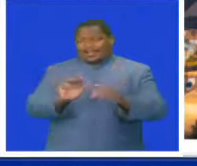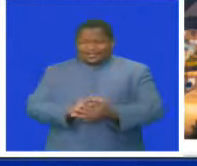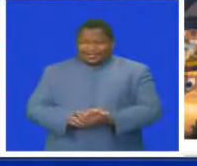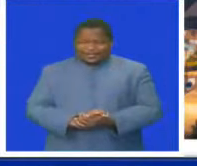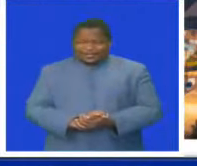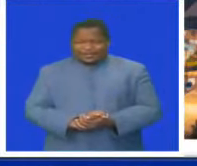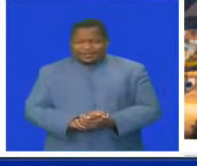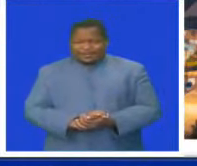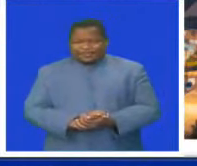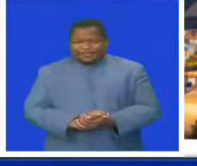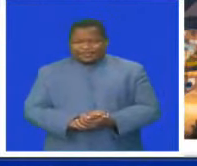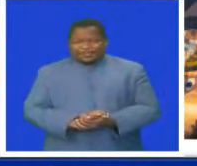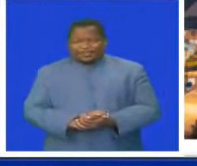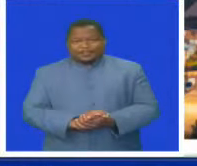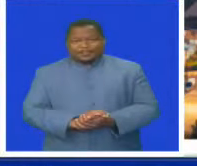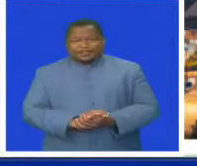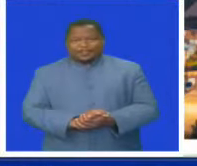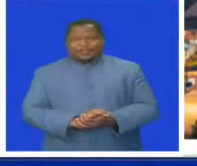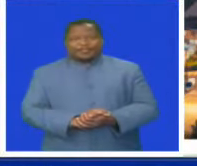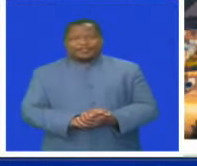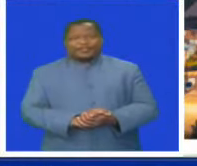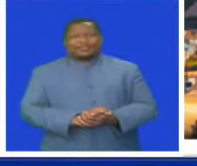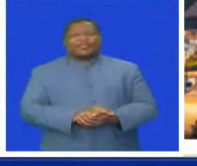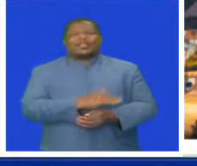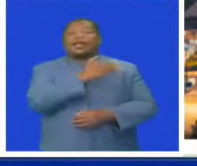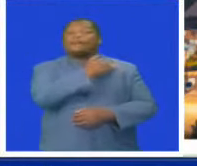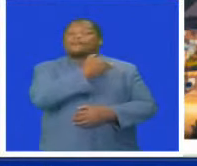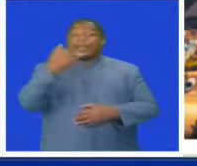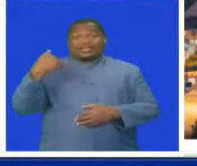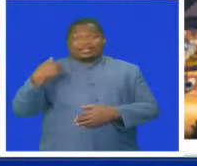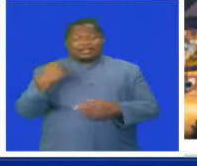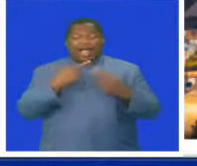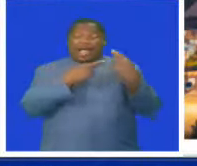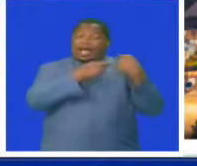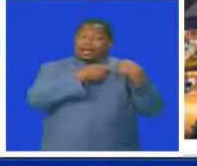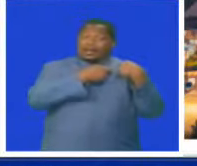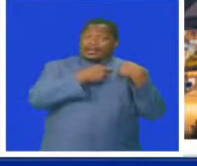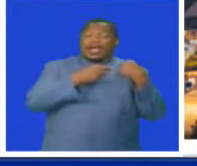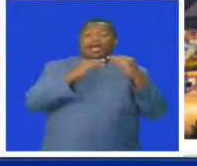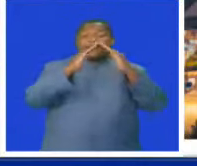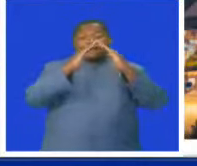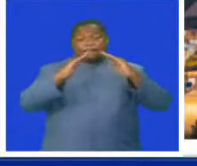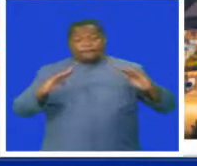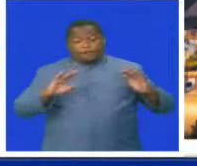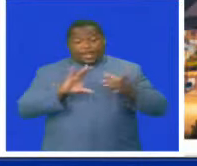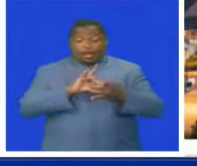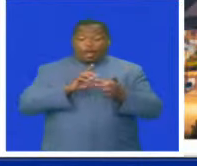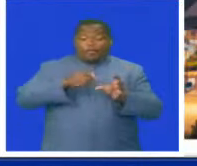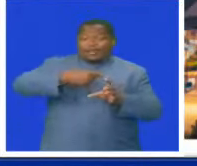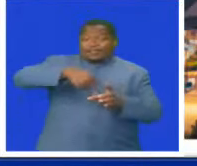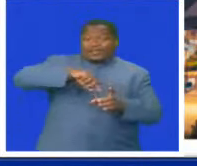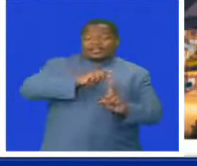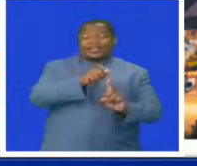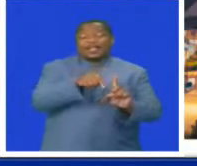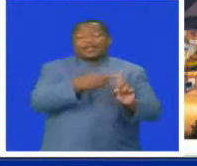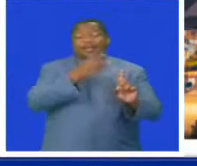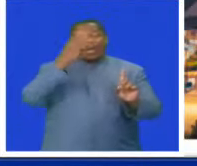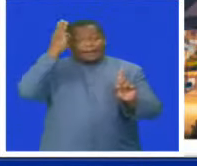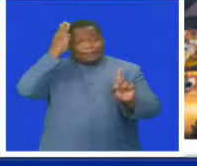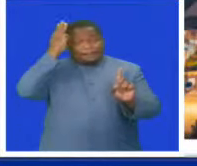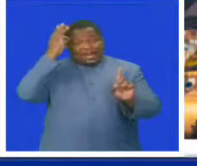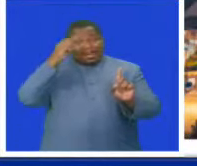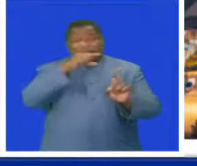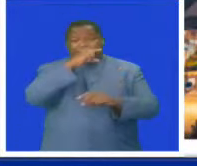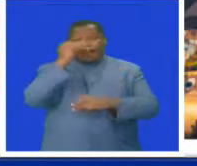Induna etasekhaya umntwana ngosi Lindiwe ithi livele Eswatini ngulelinye lemavela sesifundzeni lesendasi neAfrika